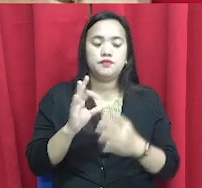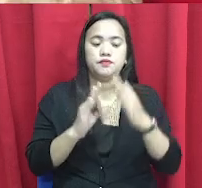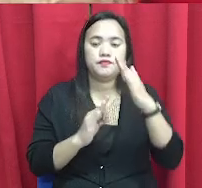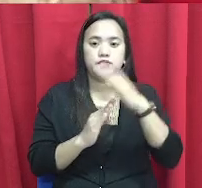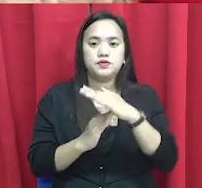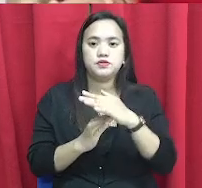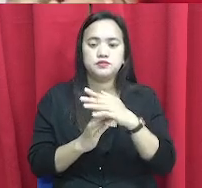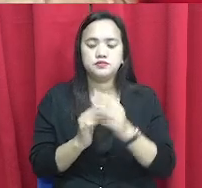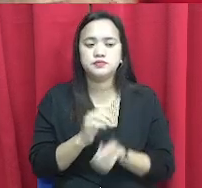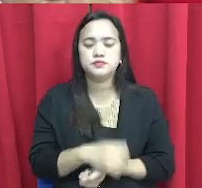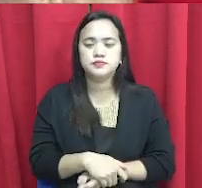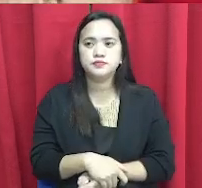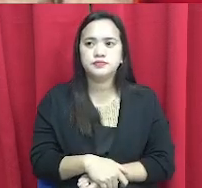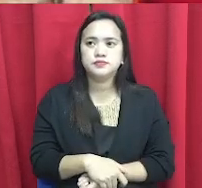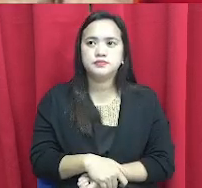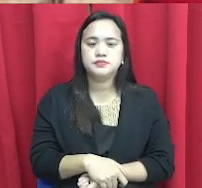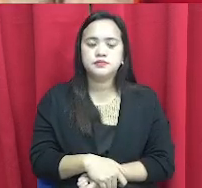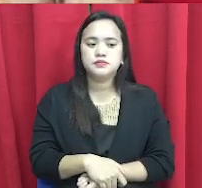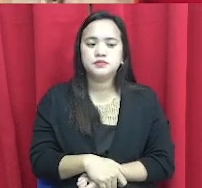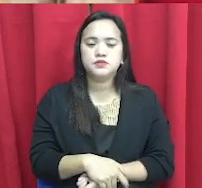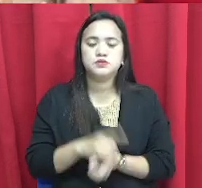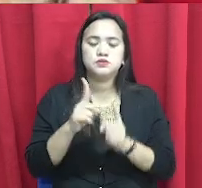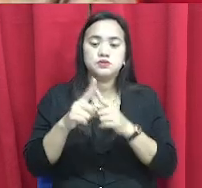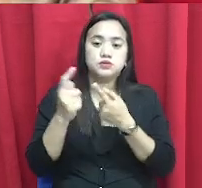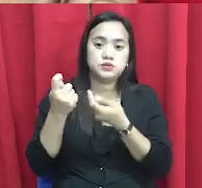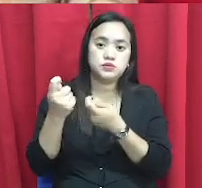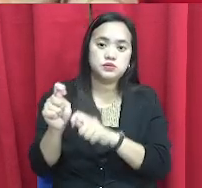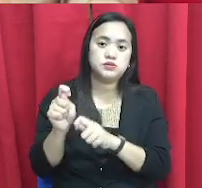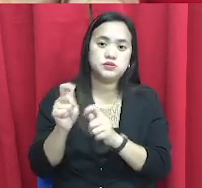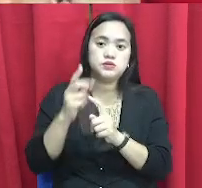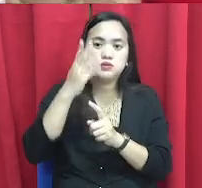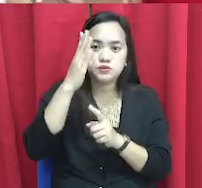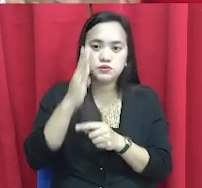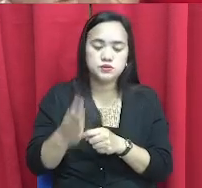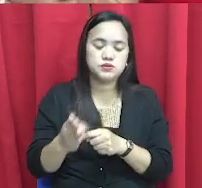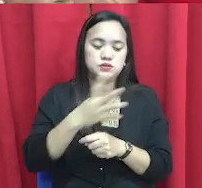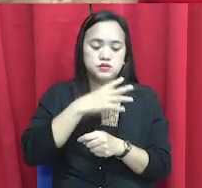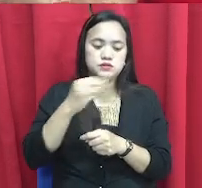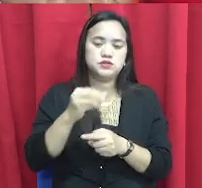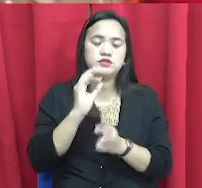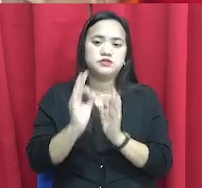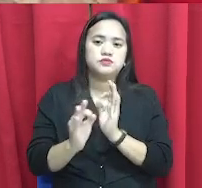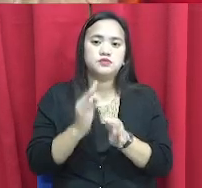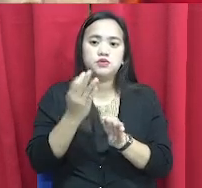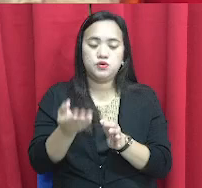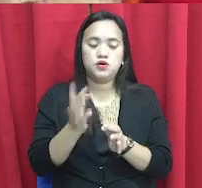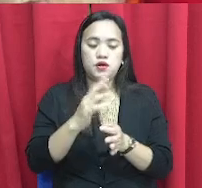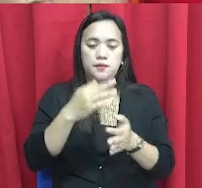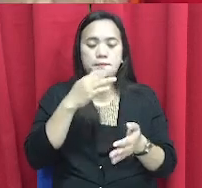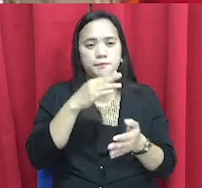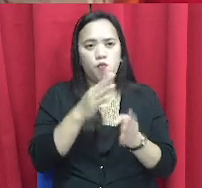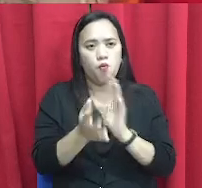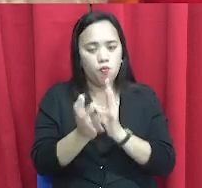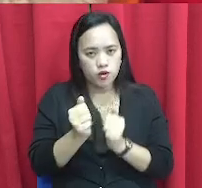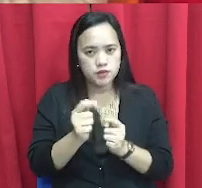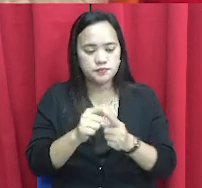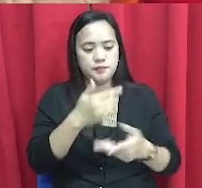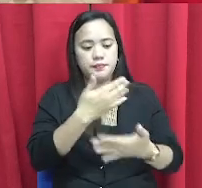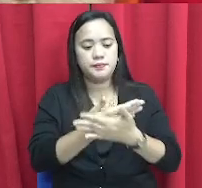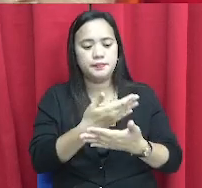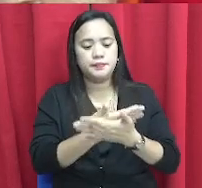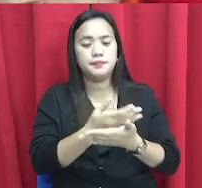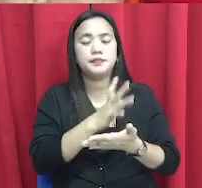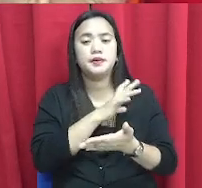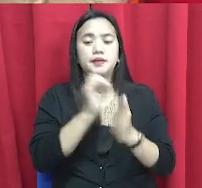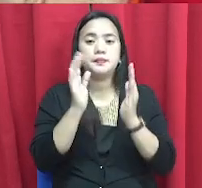dito ay talagang yung pagtitiwala sa panginoon na kapag ikaw ay lumapit sa Diyos ipag-pray mo sa